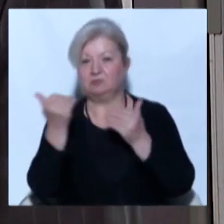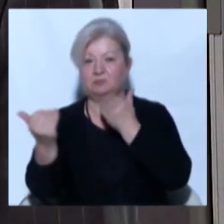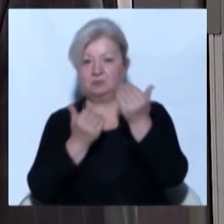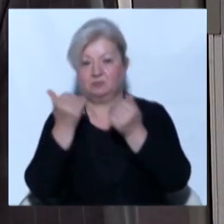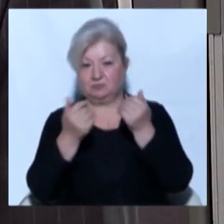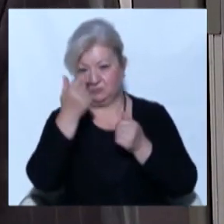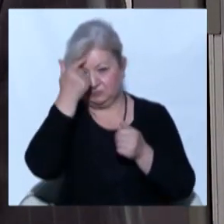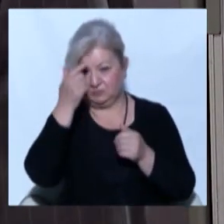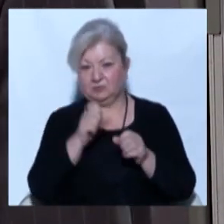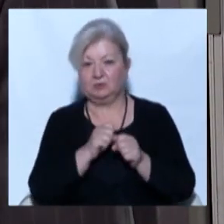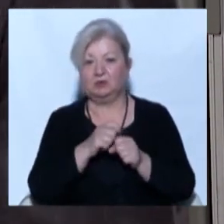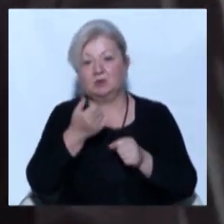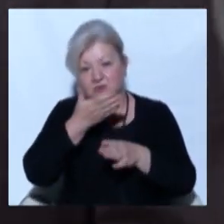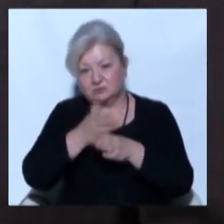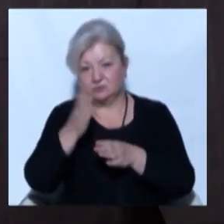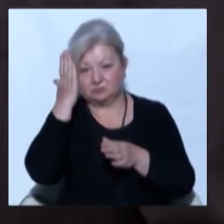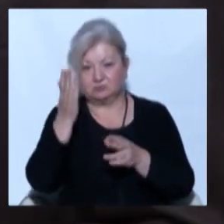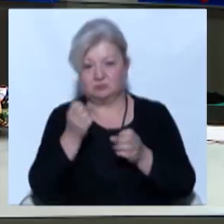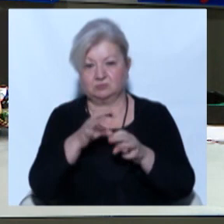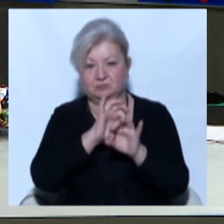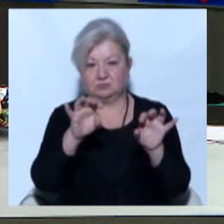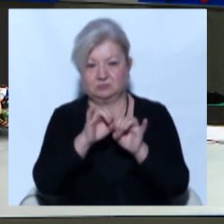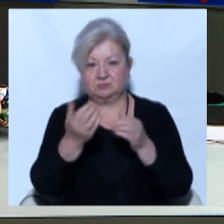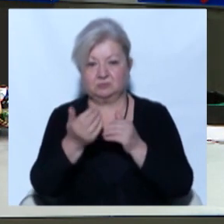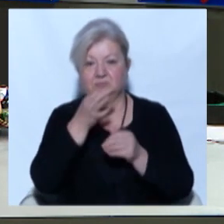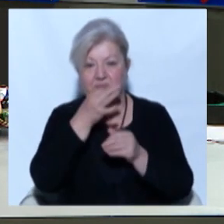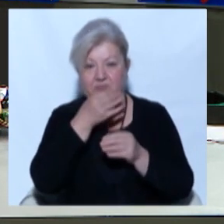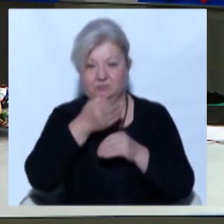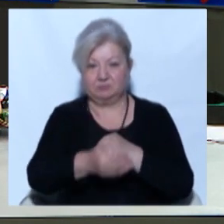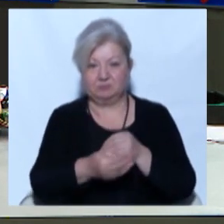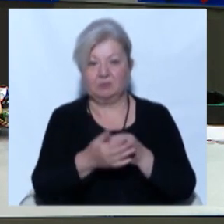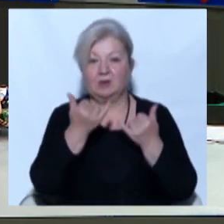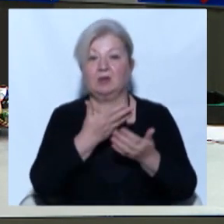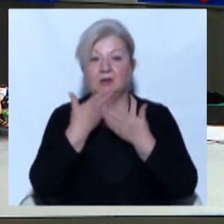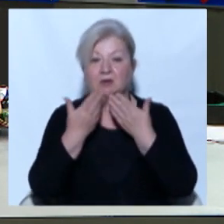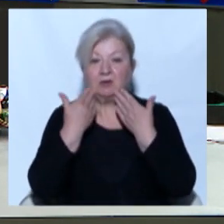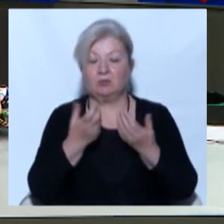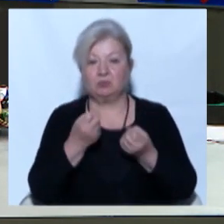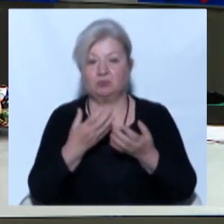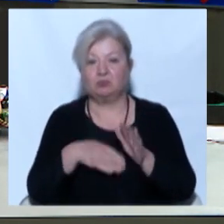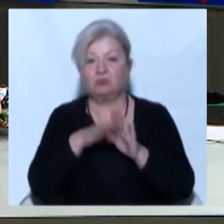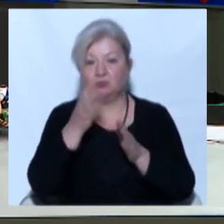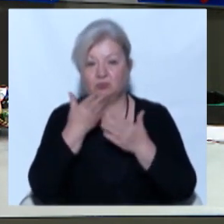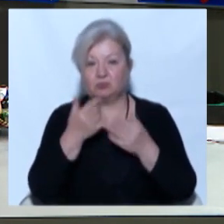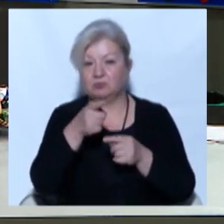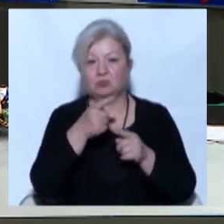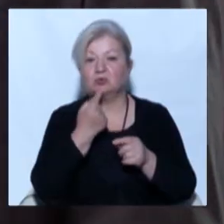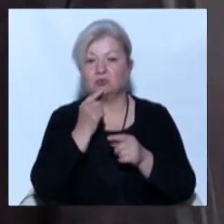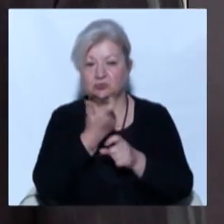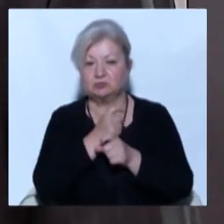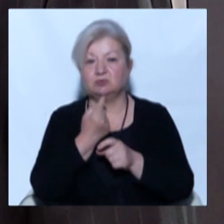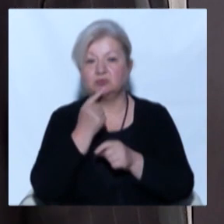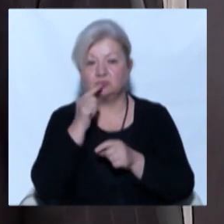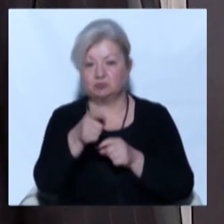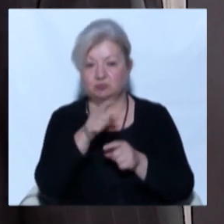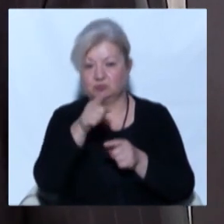ცალკე გასარჩევი საკითხი არის. ახლა ჩვენ მოვისმინოთ, უფრო გავამარტივოთ ამოცანა, მუსიკალური ბგერები საკმაოდ რთულია.